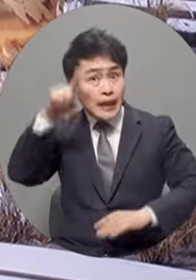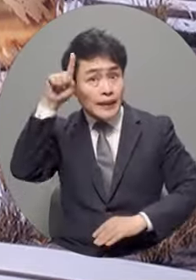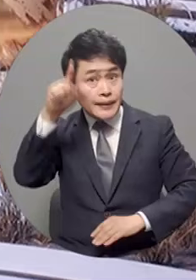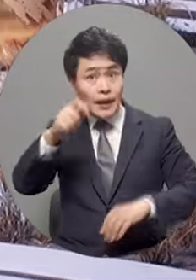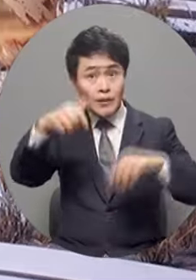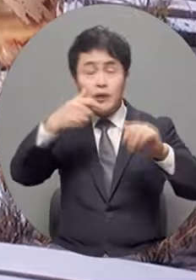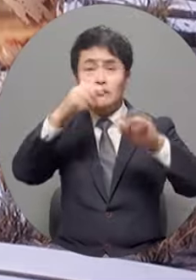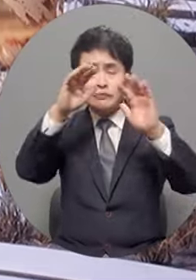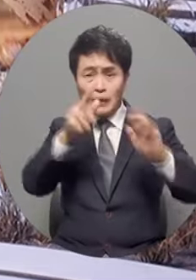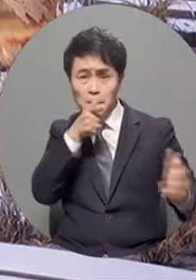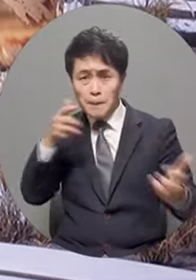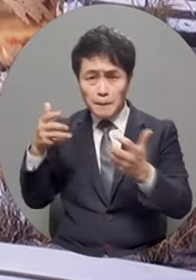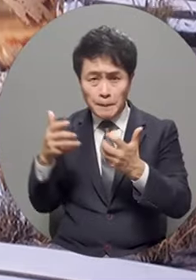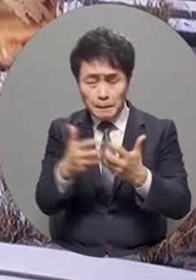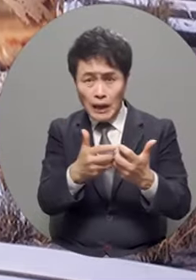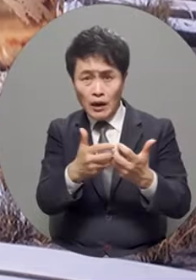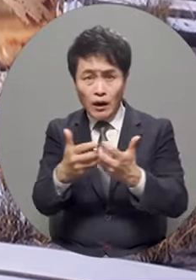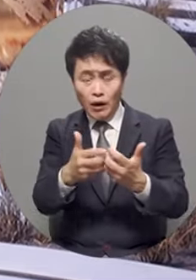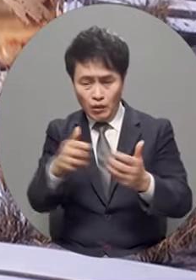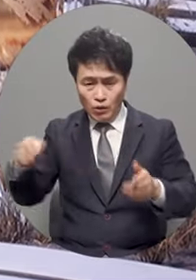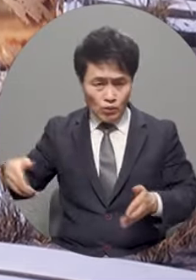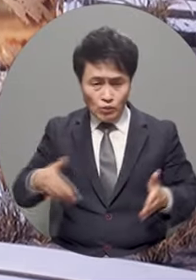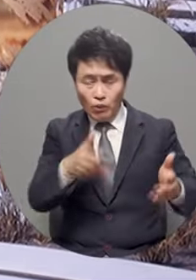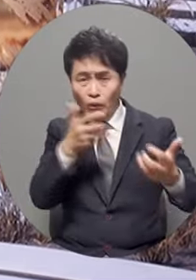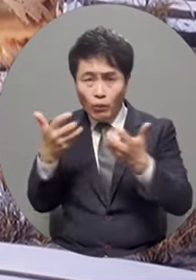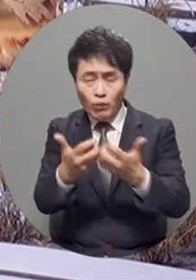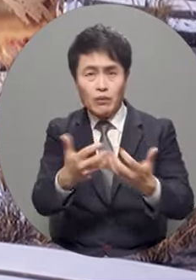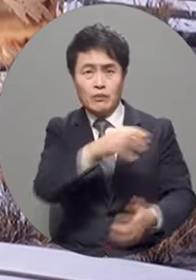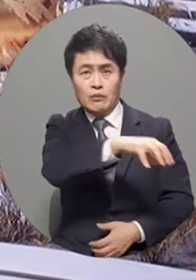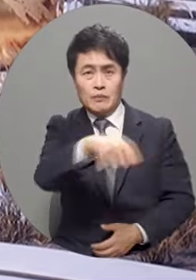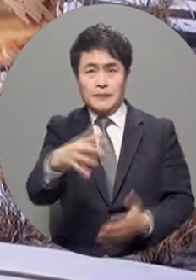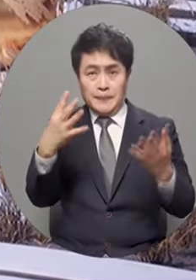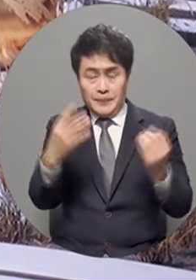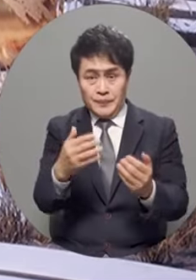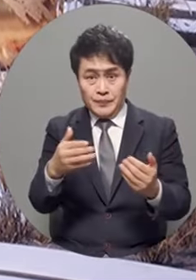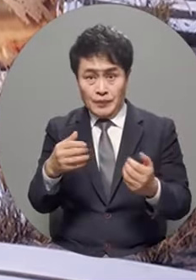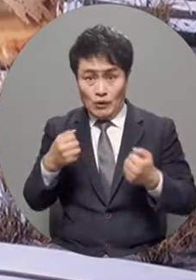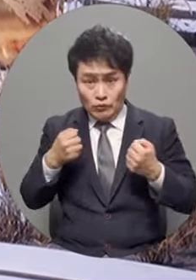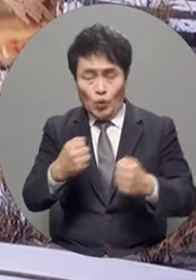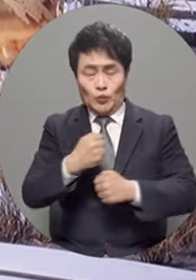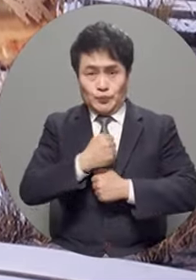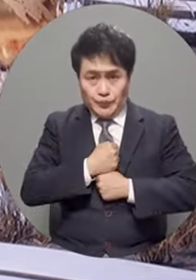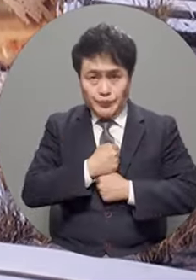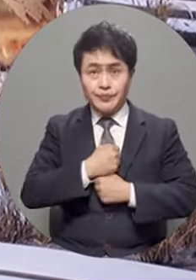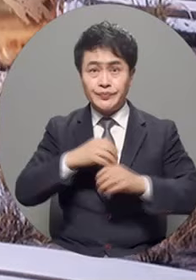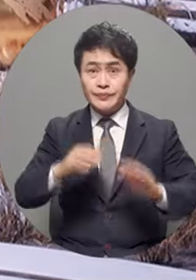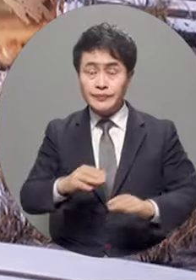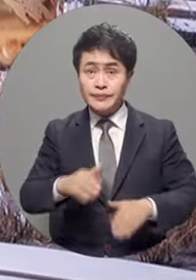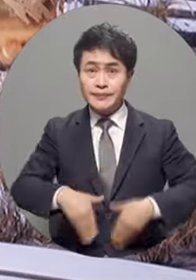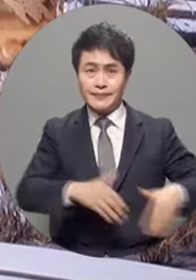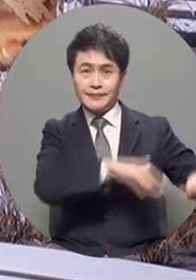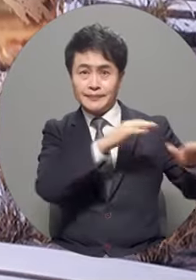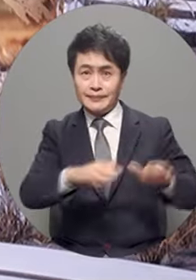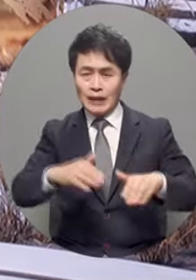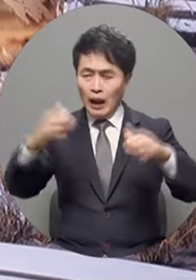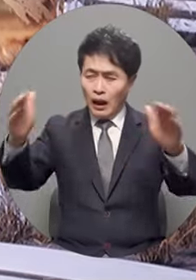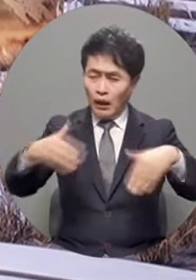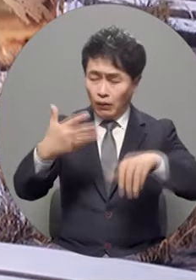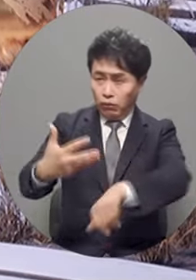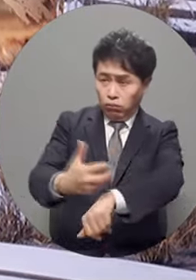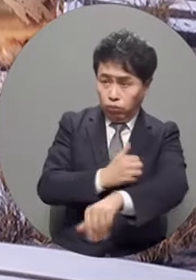비와 눈이 얼어붙어 빙판길이나 도로 살얼음이 나타나는 곳이 많겠습니다. 교통안전에 유의하셔야겠고요. 남해안에서는 강풍이